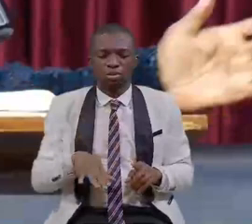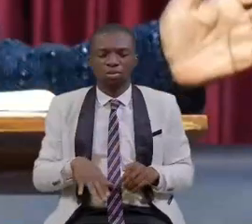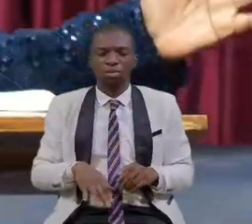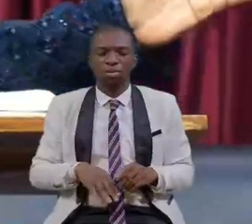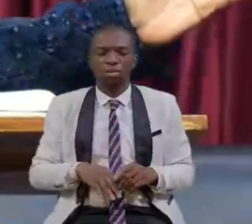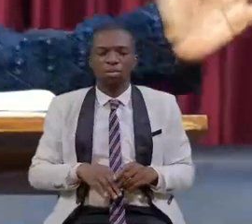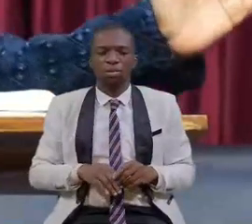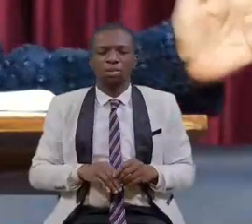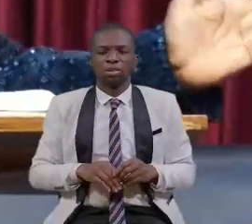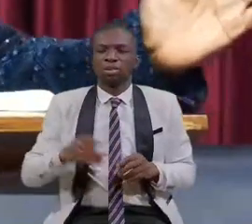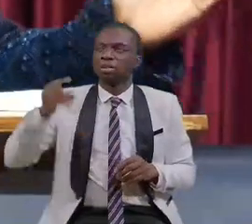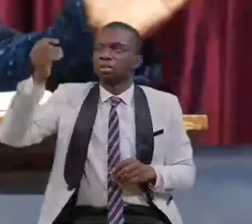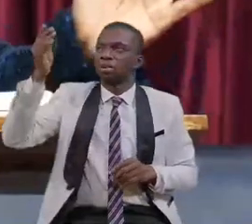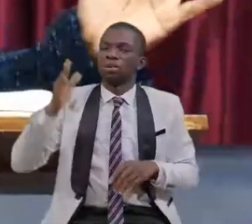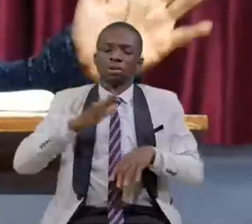Abraham.